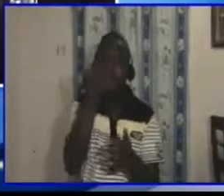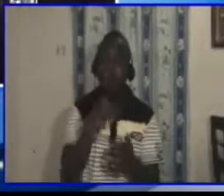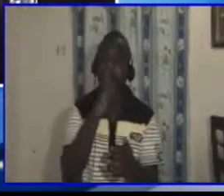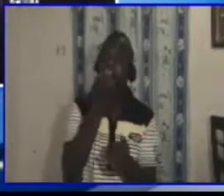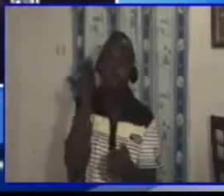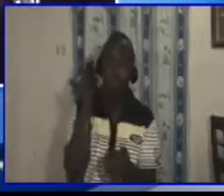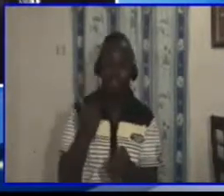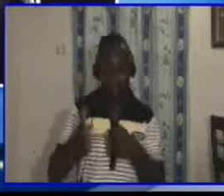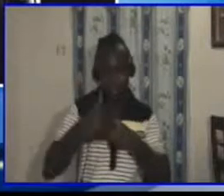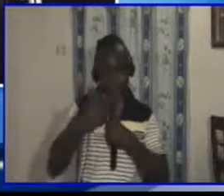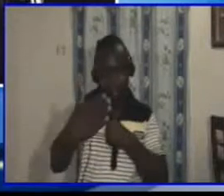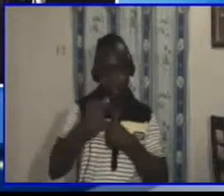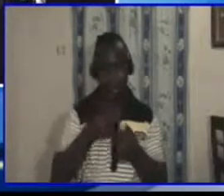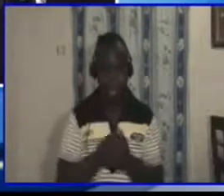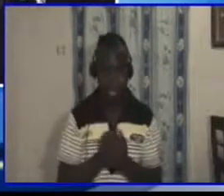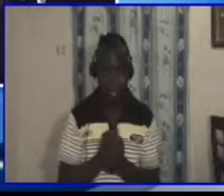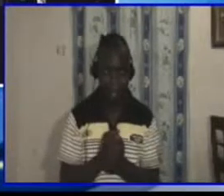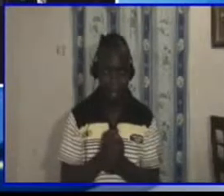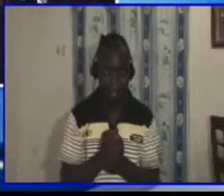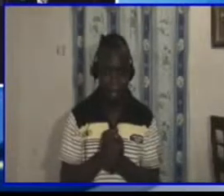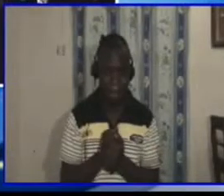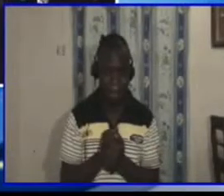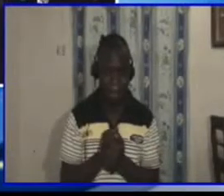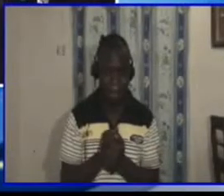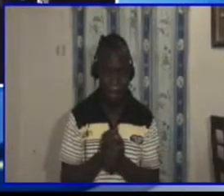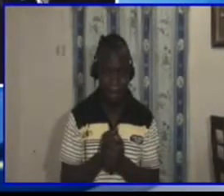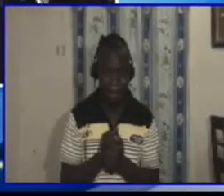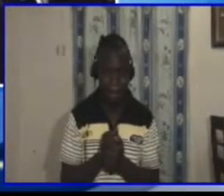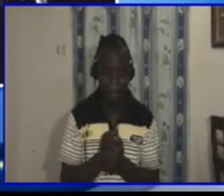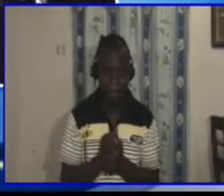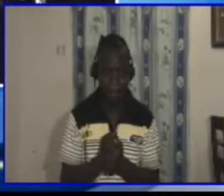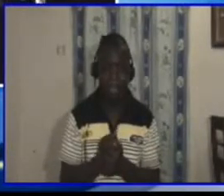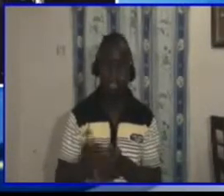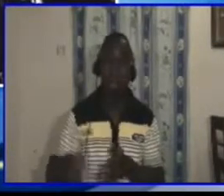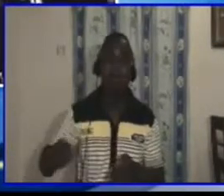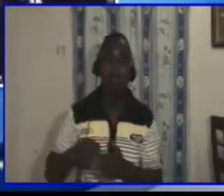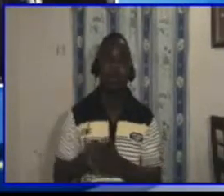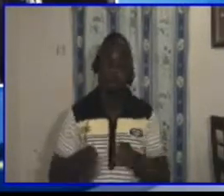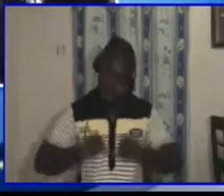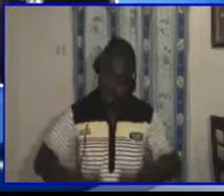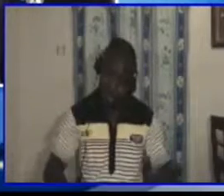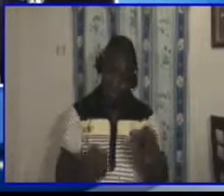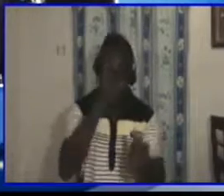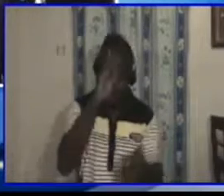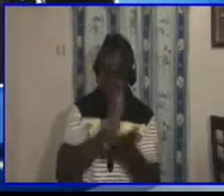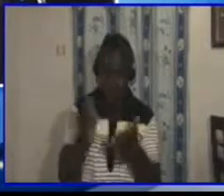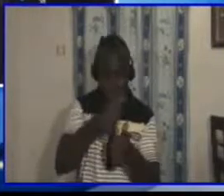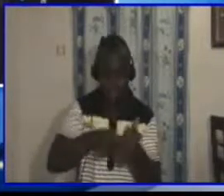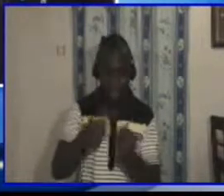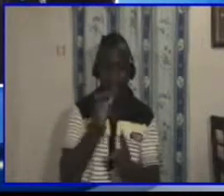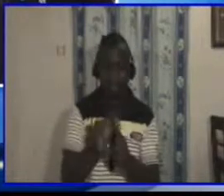dunque la parola di dio ha compiuto ciò per cui è stata mandata